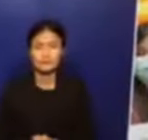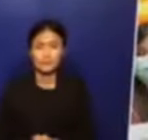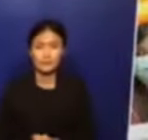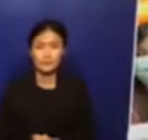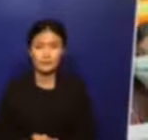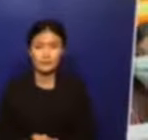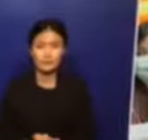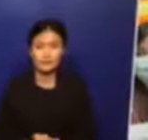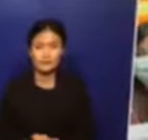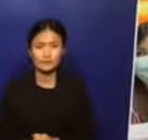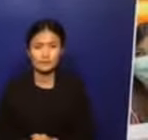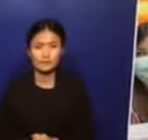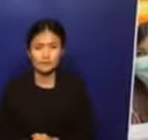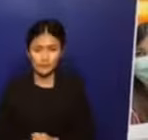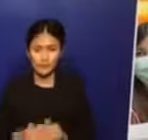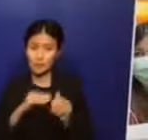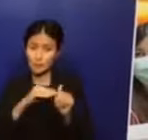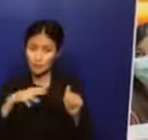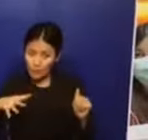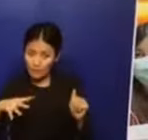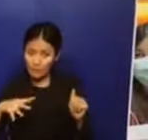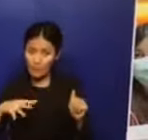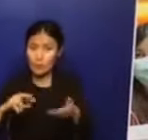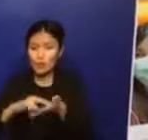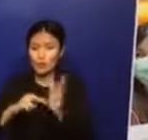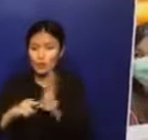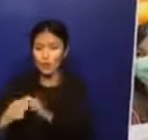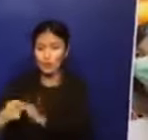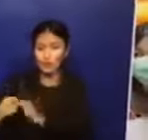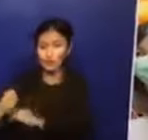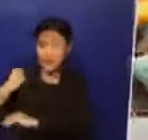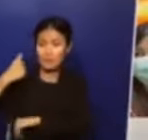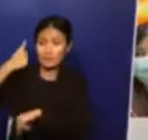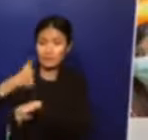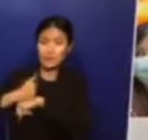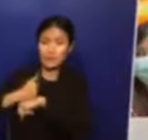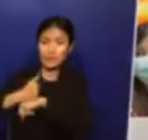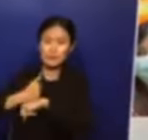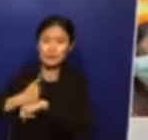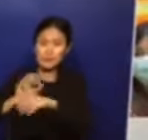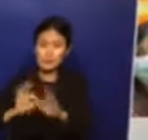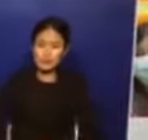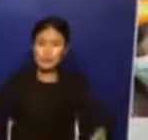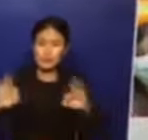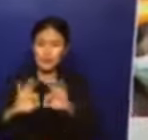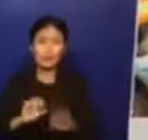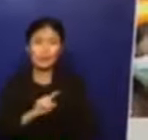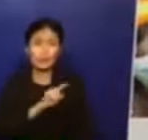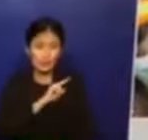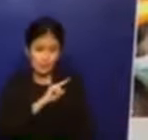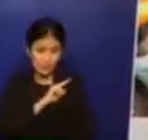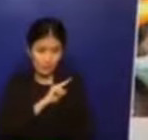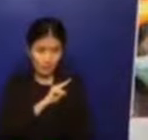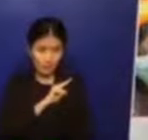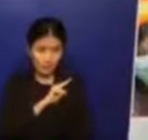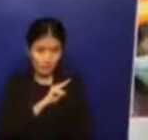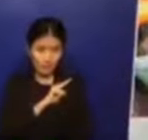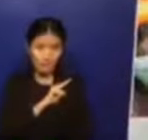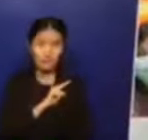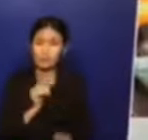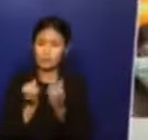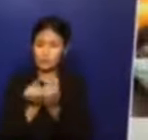อย่างไรนะคะผู้นำที่ดีผู้นำคือผู้ที่มีอำนาจสูงสุดจะต้องตามมาด้วยความรับผิดชอบสูงสุดด้วยโดยเฉพาะจะต้องมีจริย